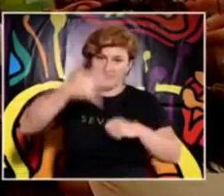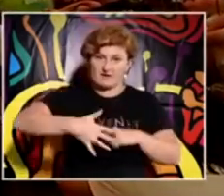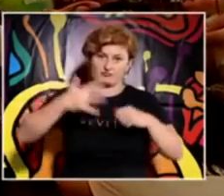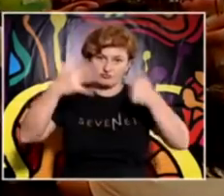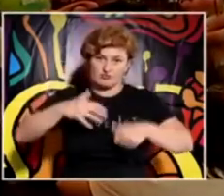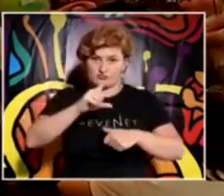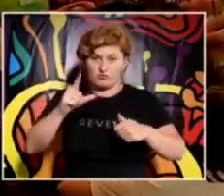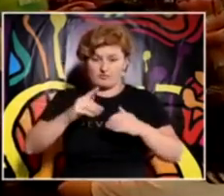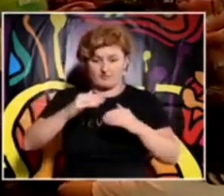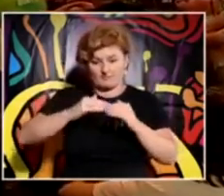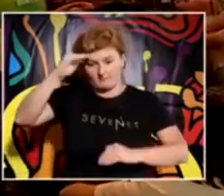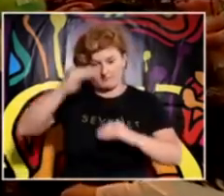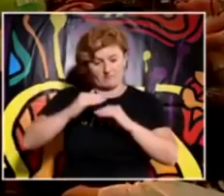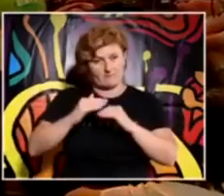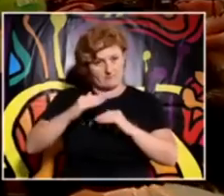to...